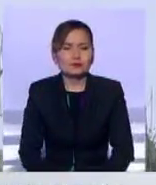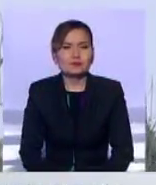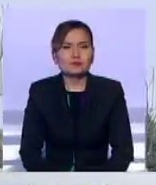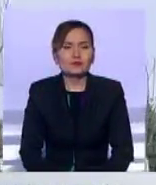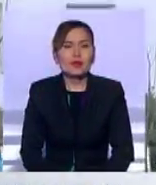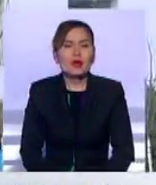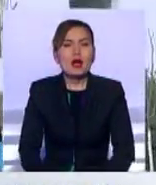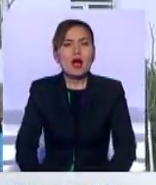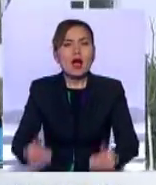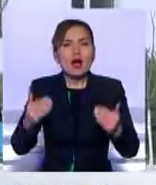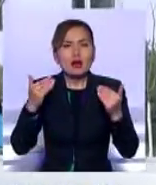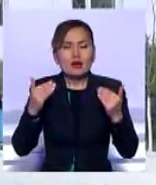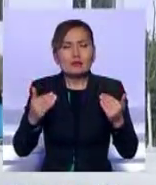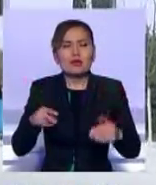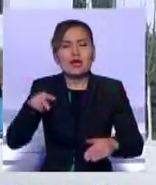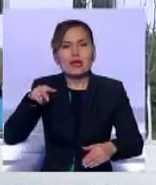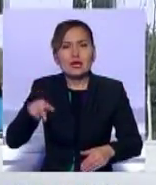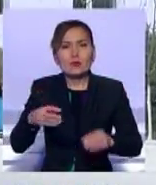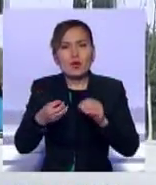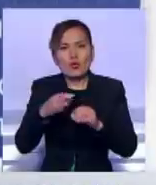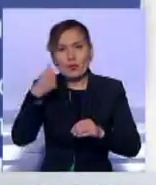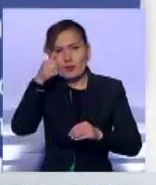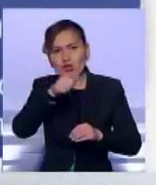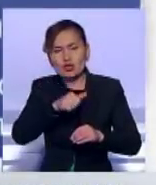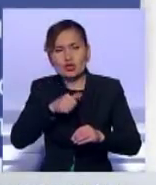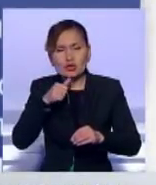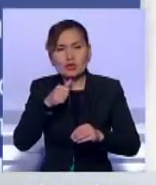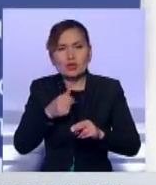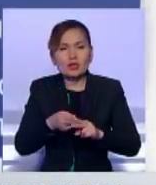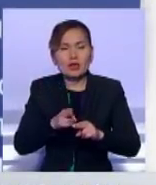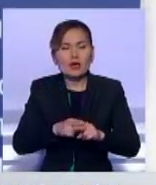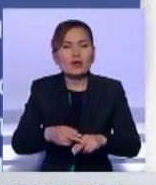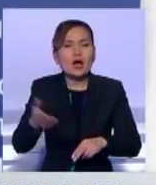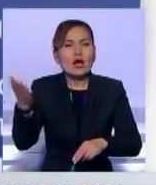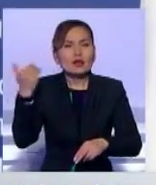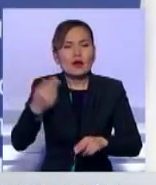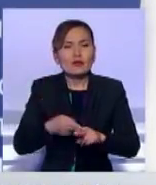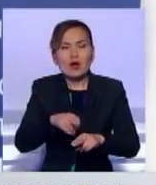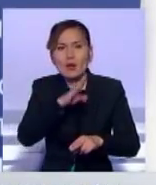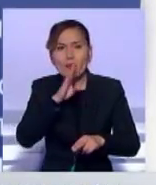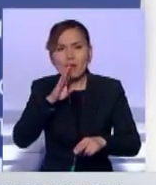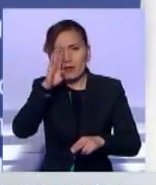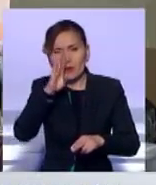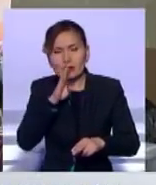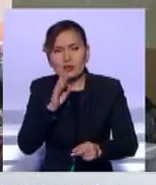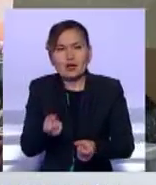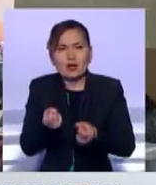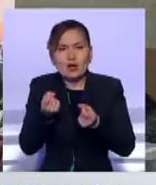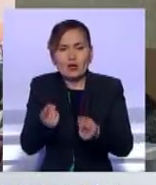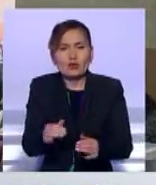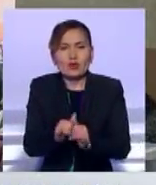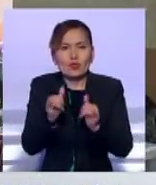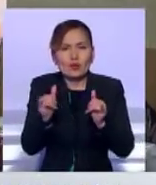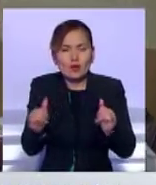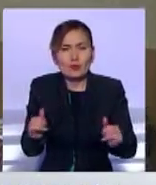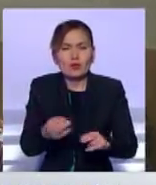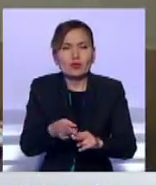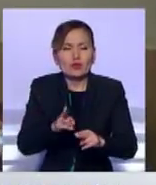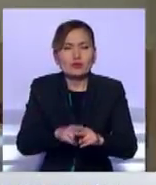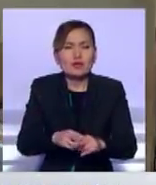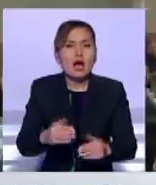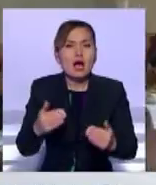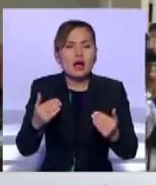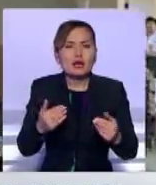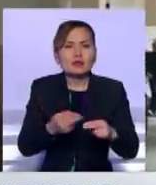Ресми мәліметке сүйенсек, 2015 жылы қарттар үйіне 500 адам қабылданса, бір жылдан соң бұл көрсеткіш 2 есеге өскен. Көбіне кәмілеттік жасқа